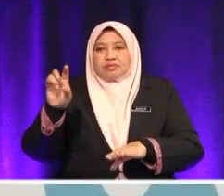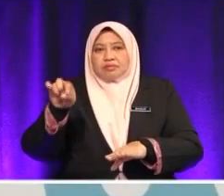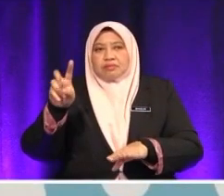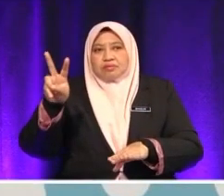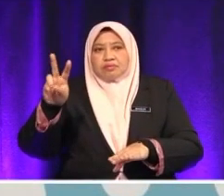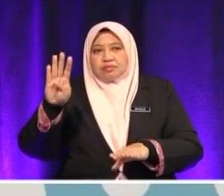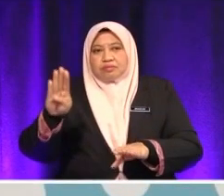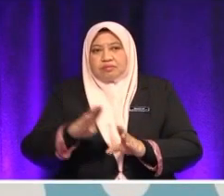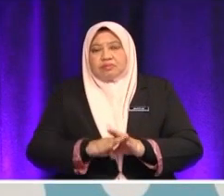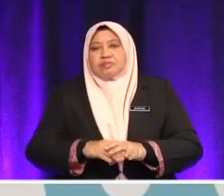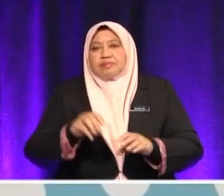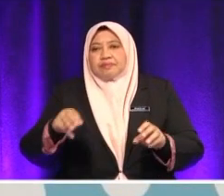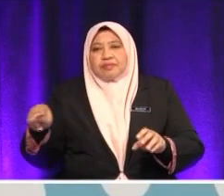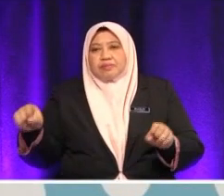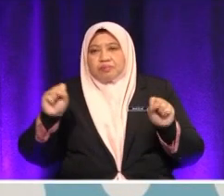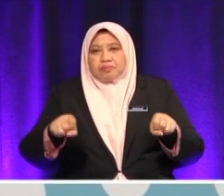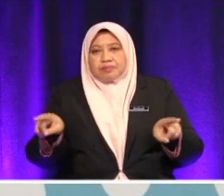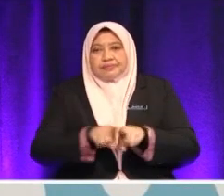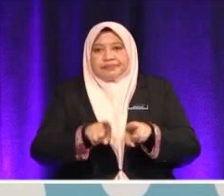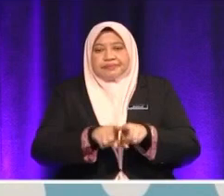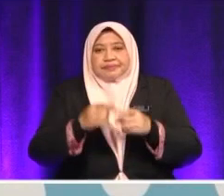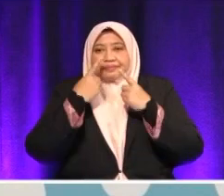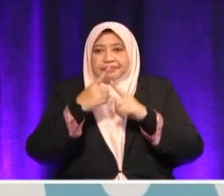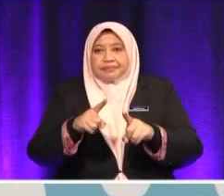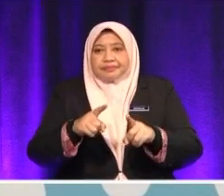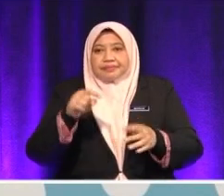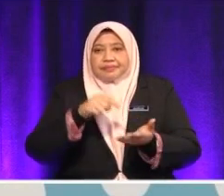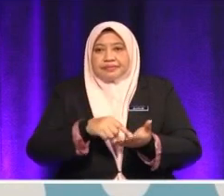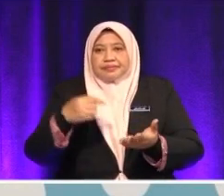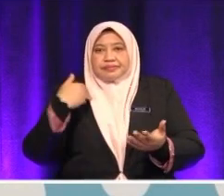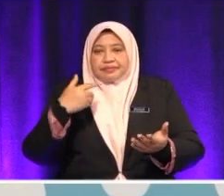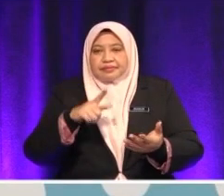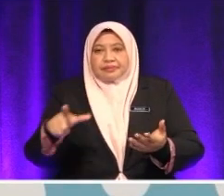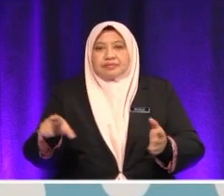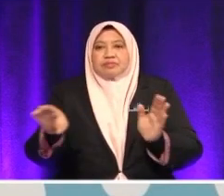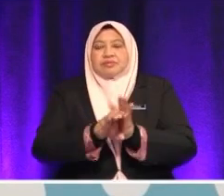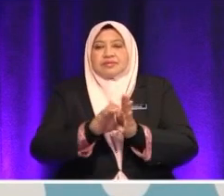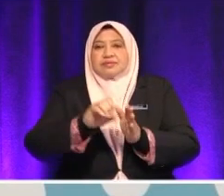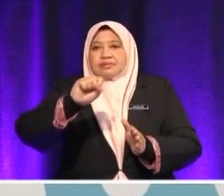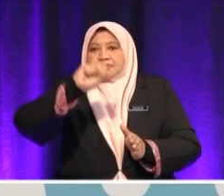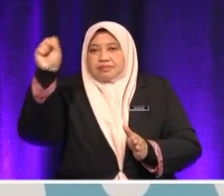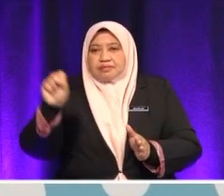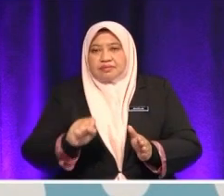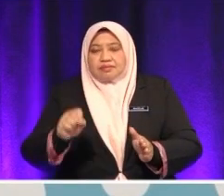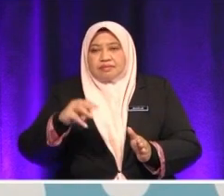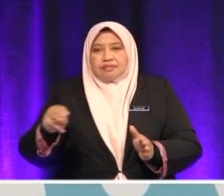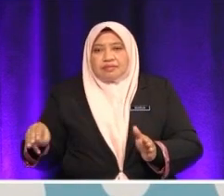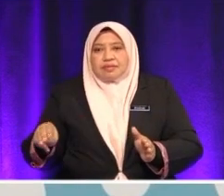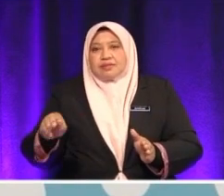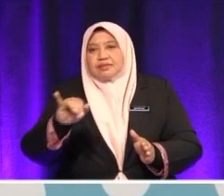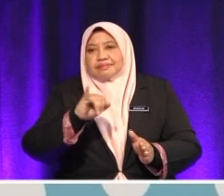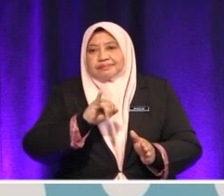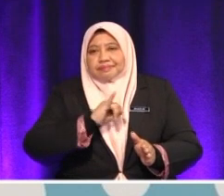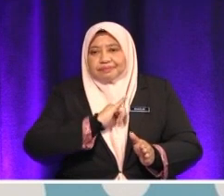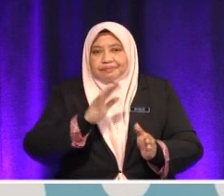murid boleh do sama-sama menjawab Hanif ini adalah salah satu contoh soal dan saya minta murid Saya di rumah